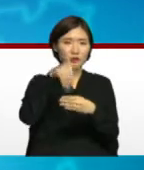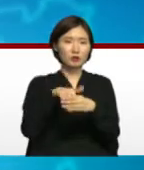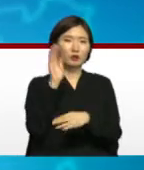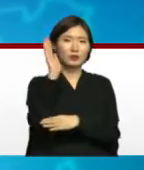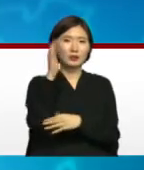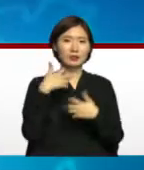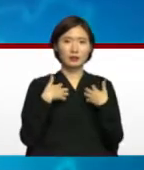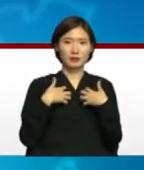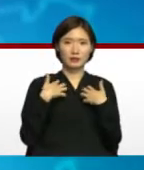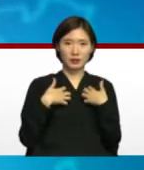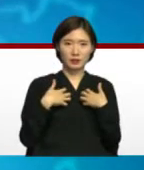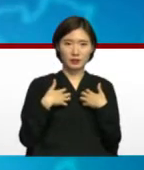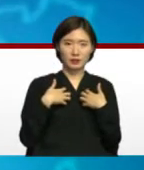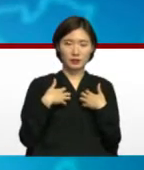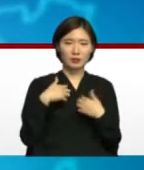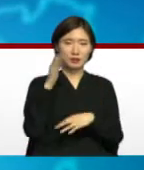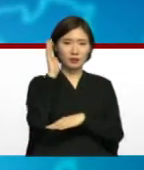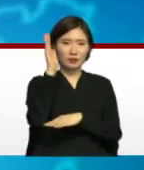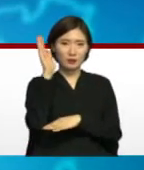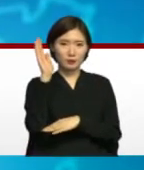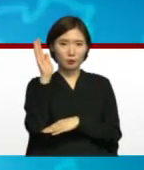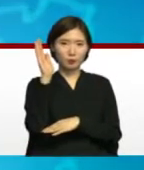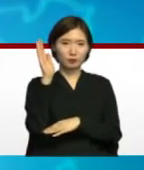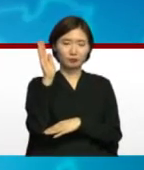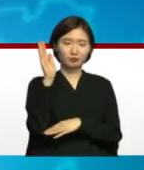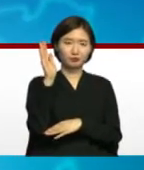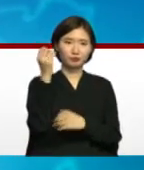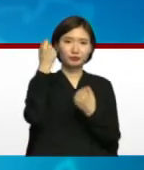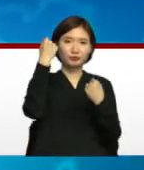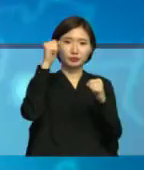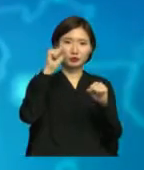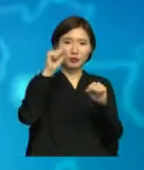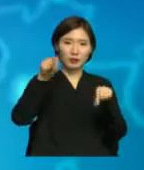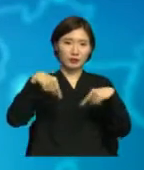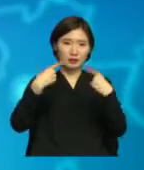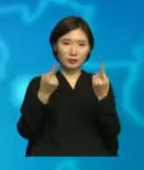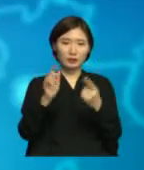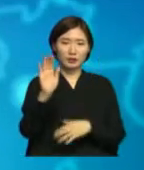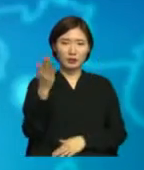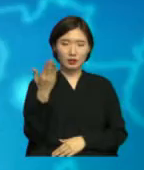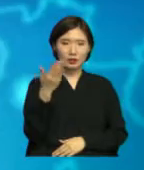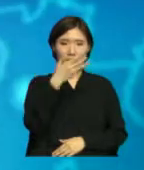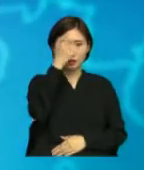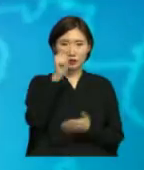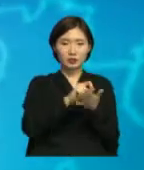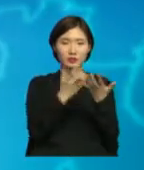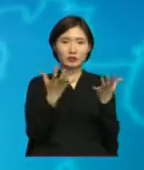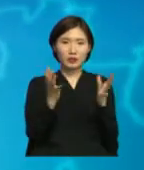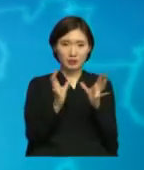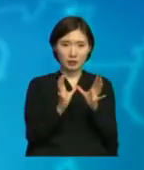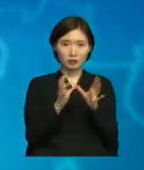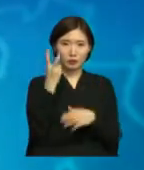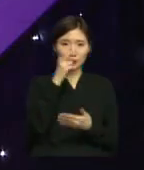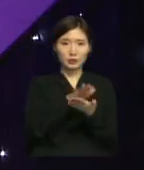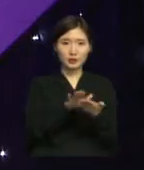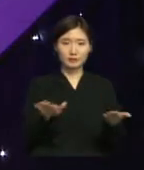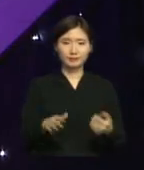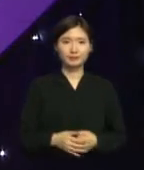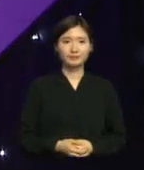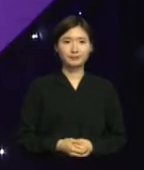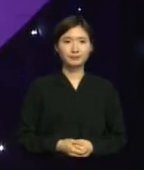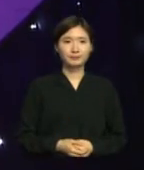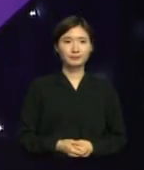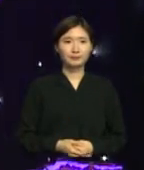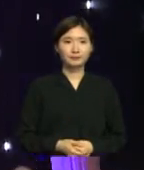등이 재미있는 스토리와 공연으로 무대 위에 올랐습니다. 딜라이브 청년 기자단 황재문 기자입니다.